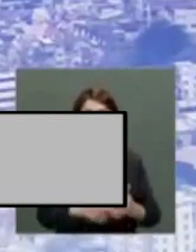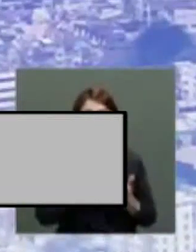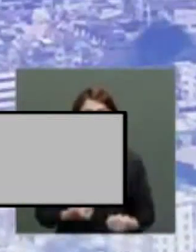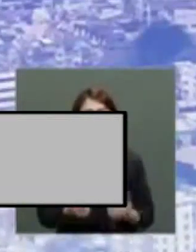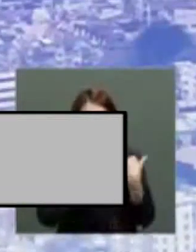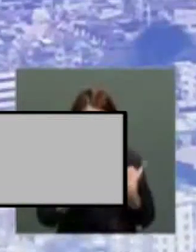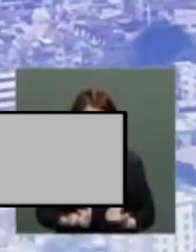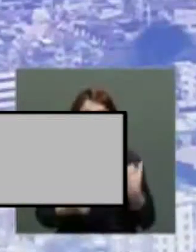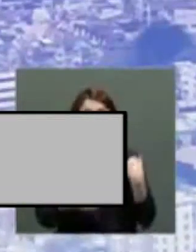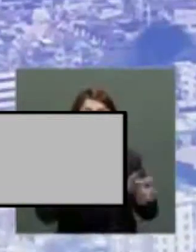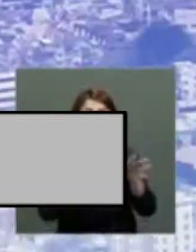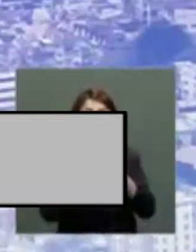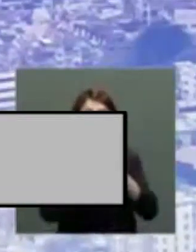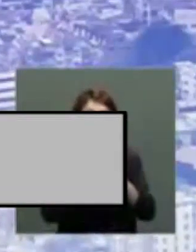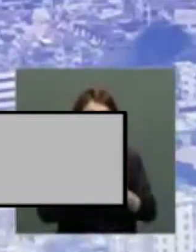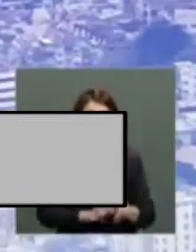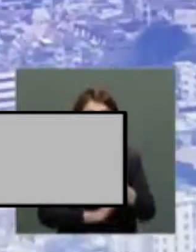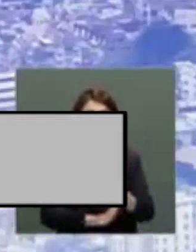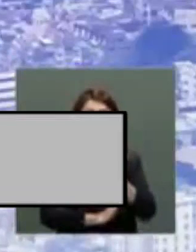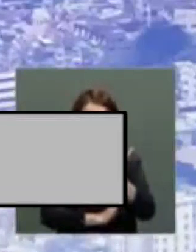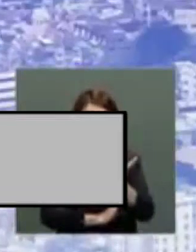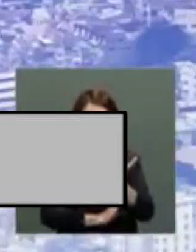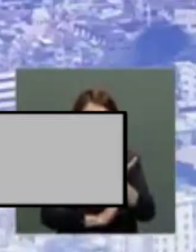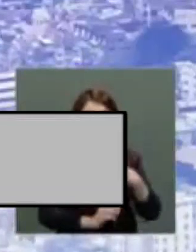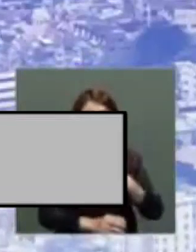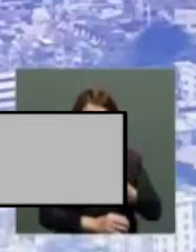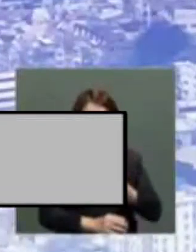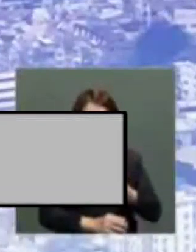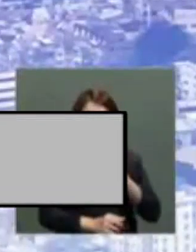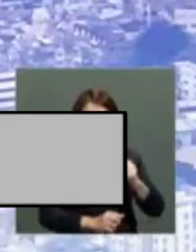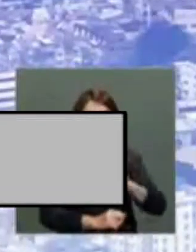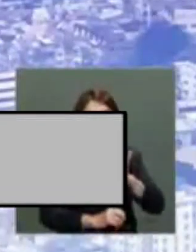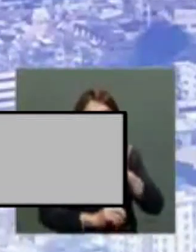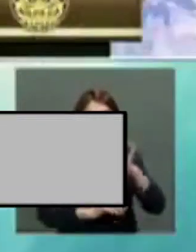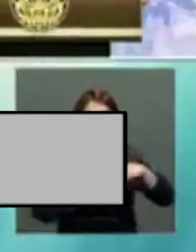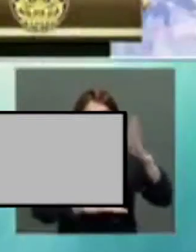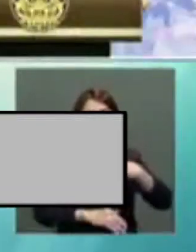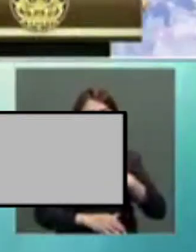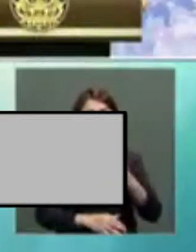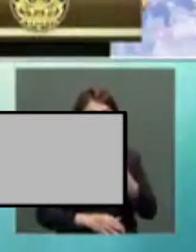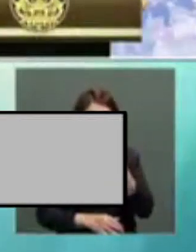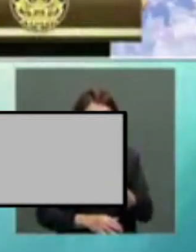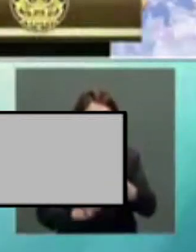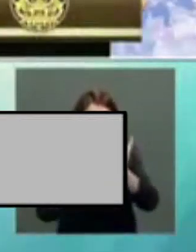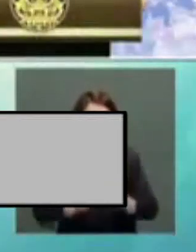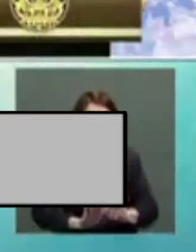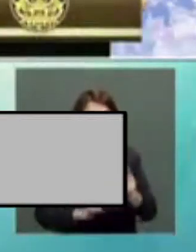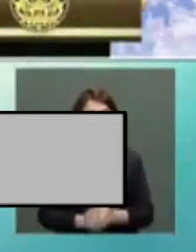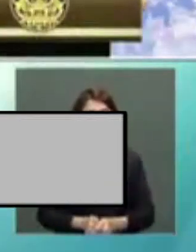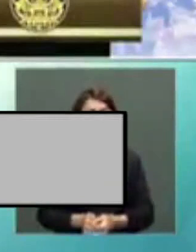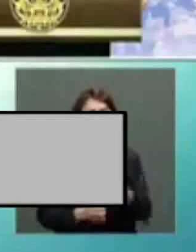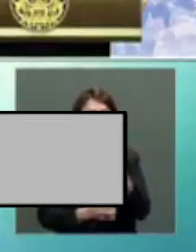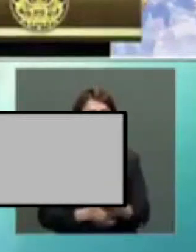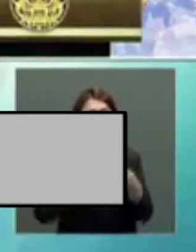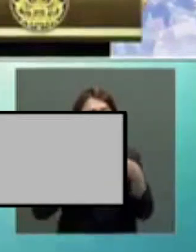นี้นะครับเลข2หลักที่เราอยากจะเห็นเป็นอย่างไรบ้างนะครับก็พบว่ากลุ่มใหญ่ยังเป็น